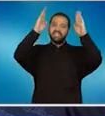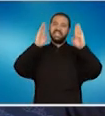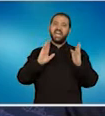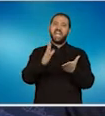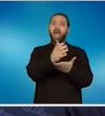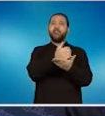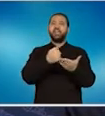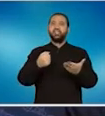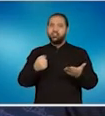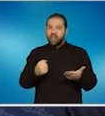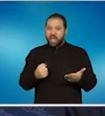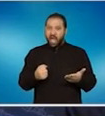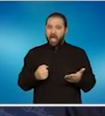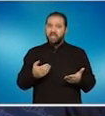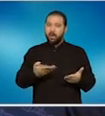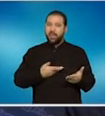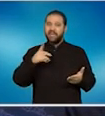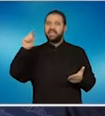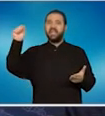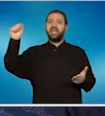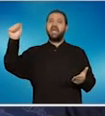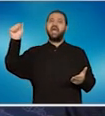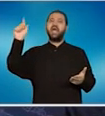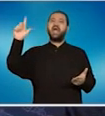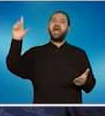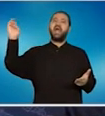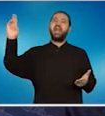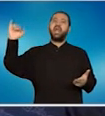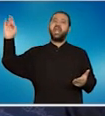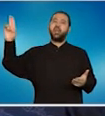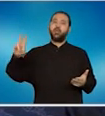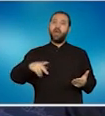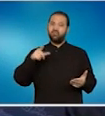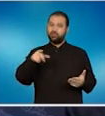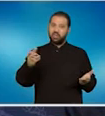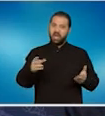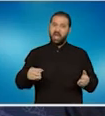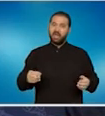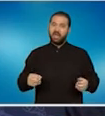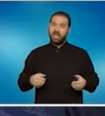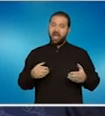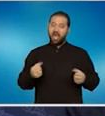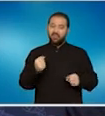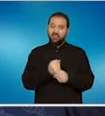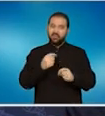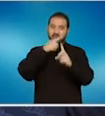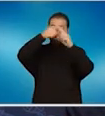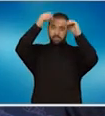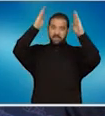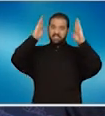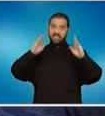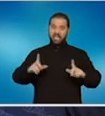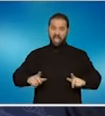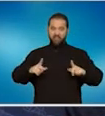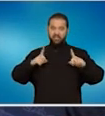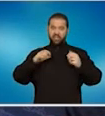Părintele Galeriu a fost cel care a readus biserica vie, biserica așa cum este ea,